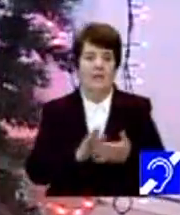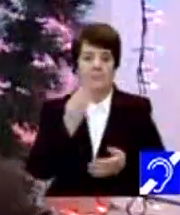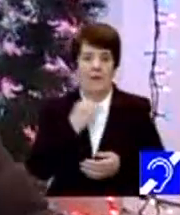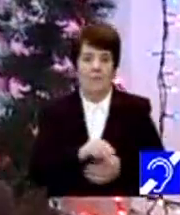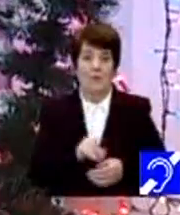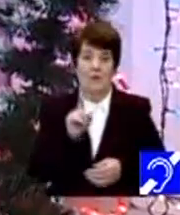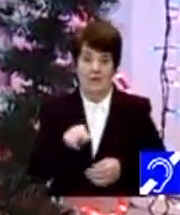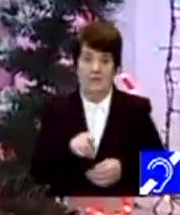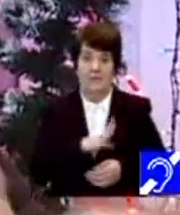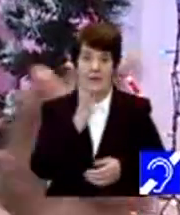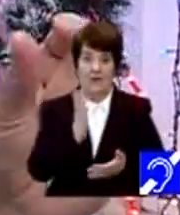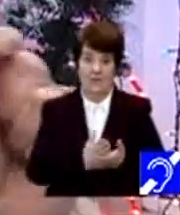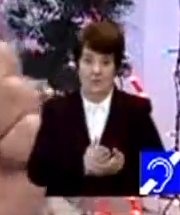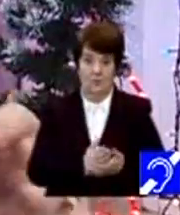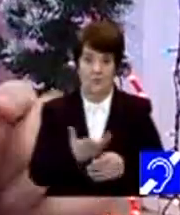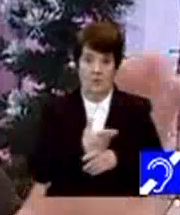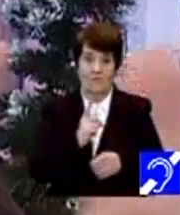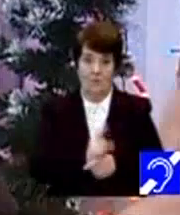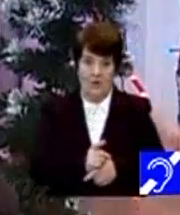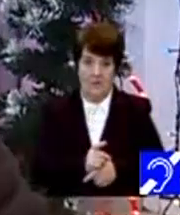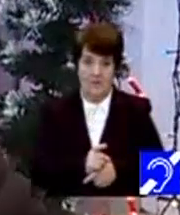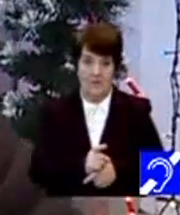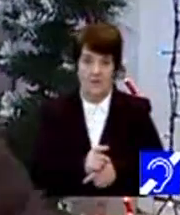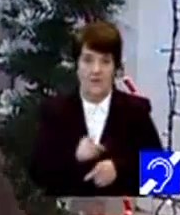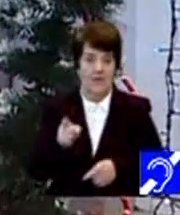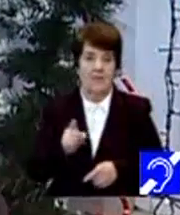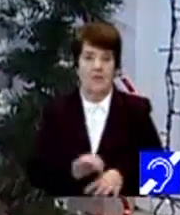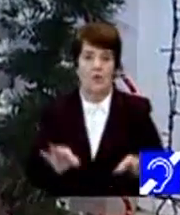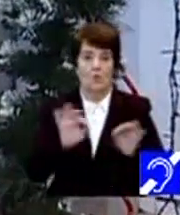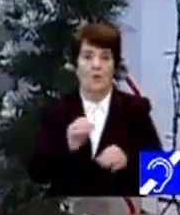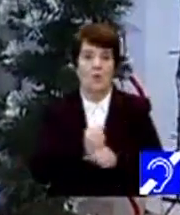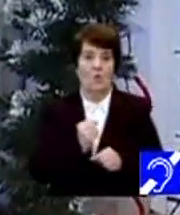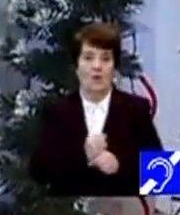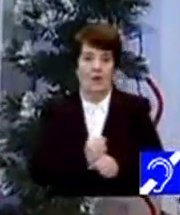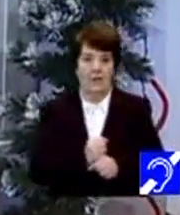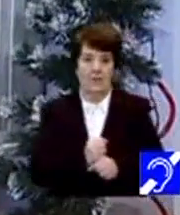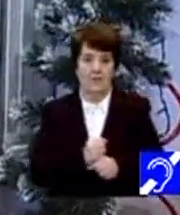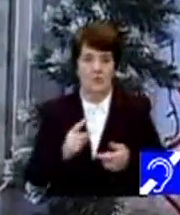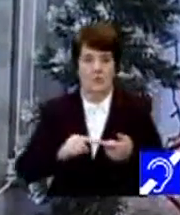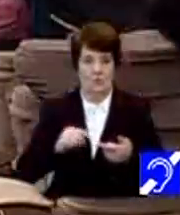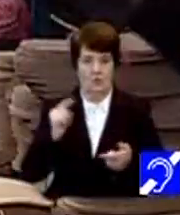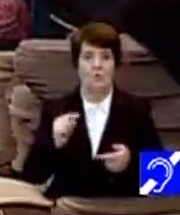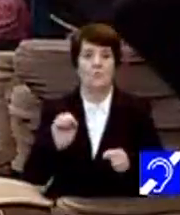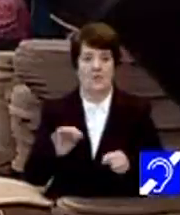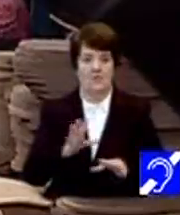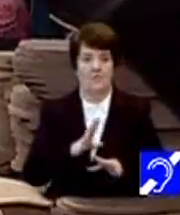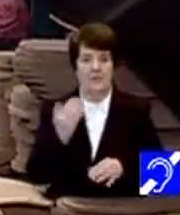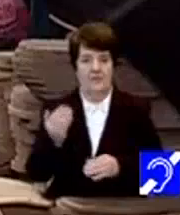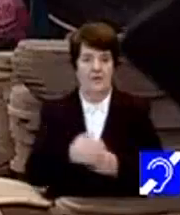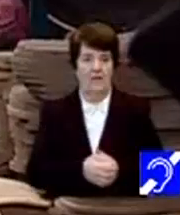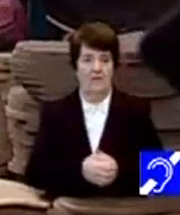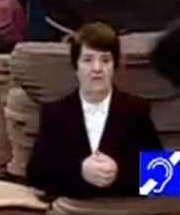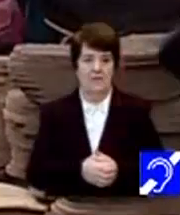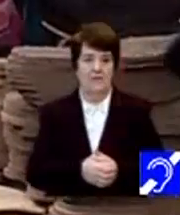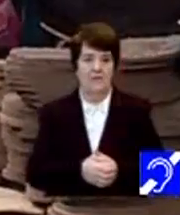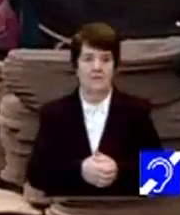bune la calitate. Astea care sunt, ele, dacă s-o ars un bec, gata, ele nu mai lucrează și poate să fie și scurt circuit de la ele.